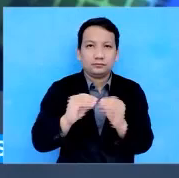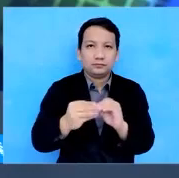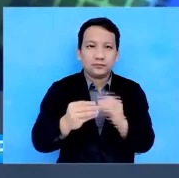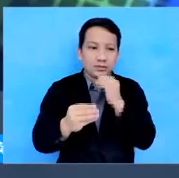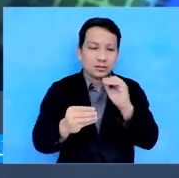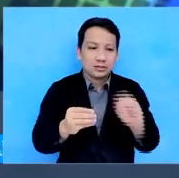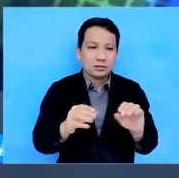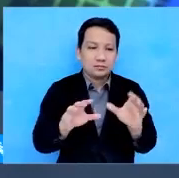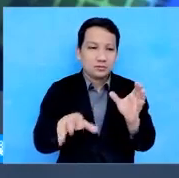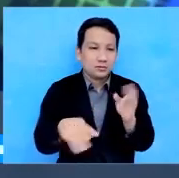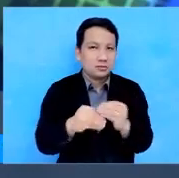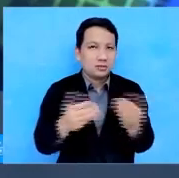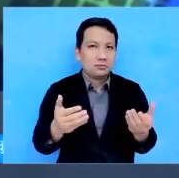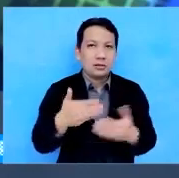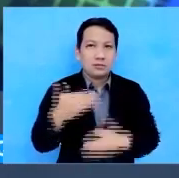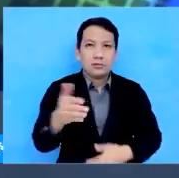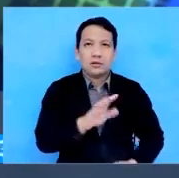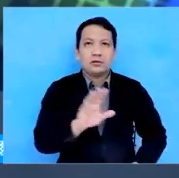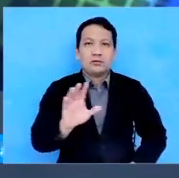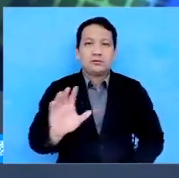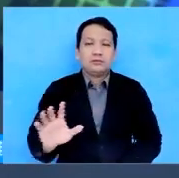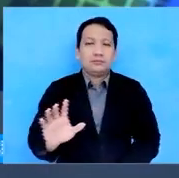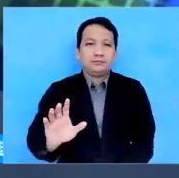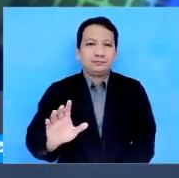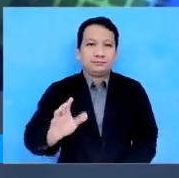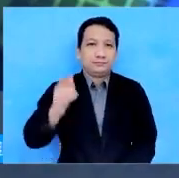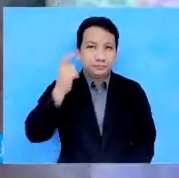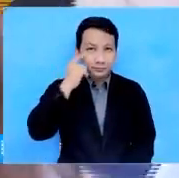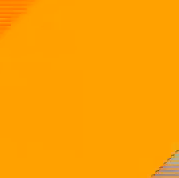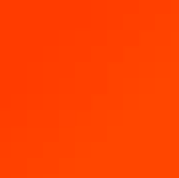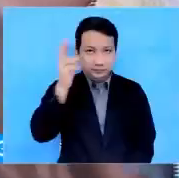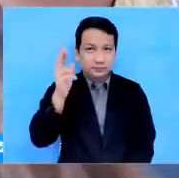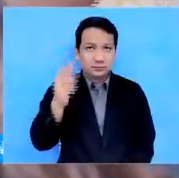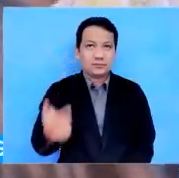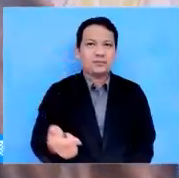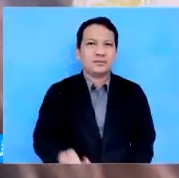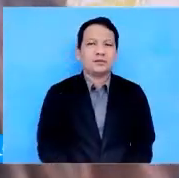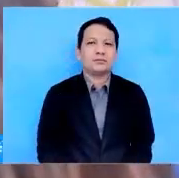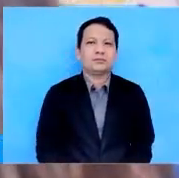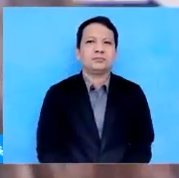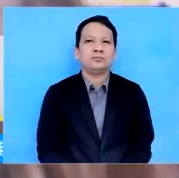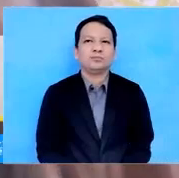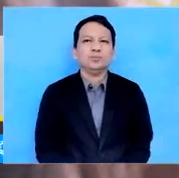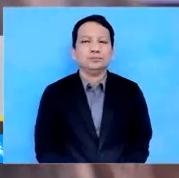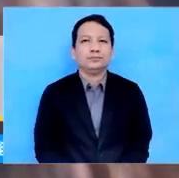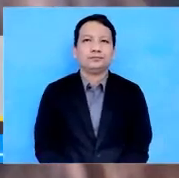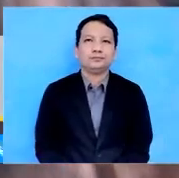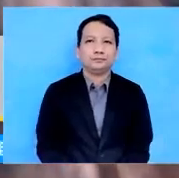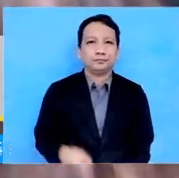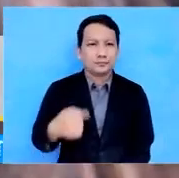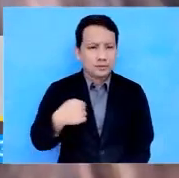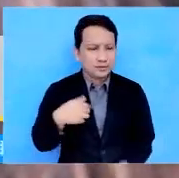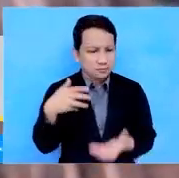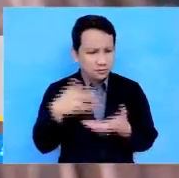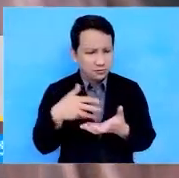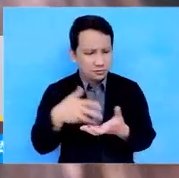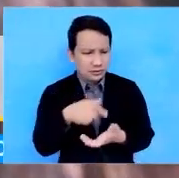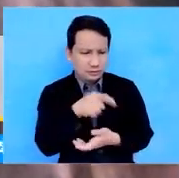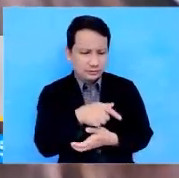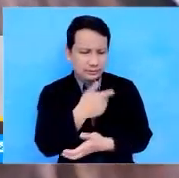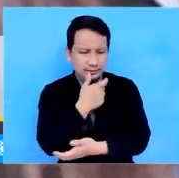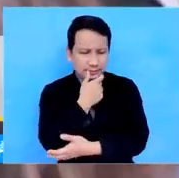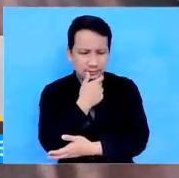nito. Nasa frontline ng balitang yan si Gio Robles. Sa pag-aaral ko, parang hindi maganda ang